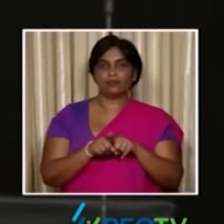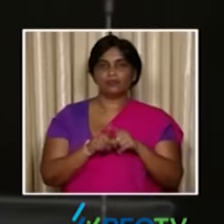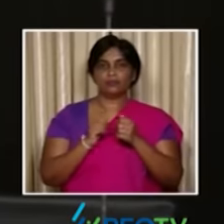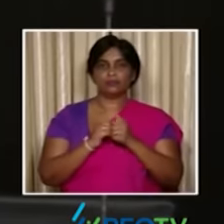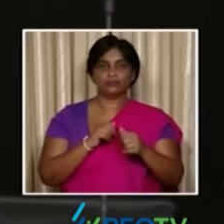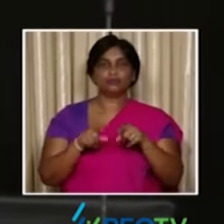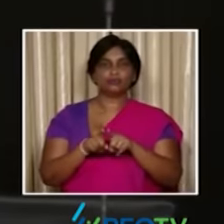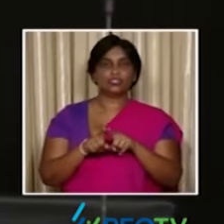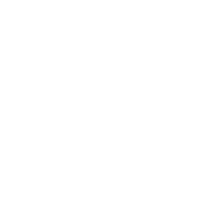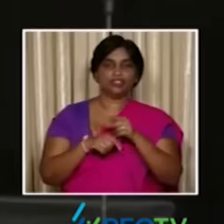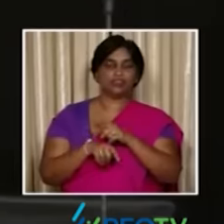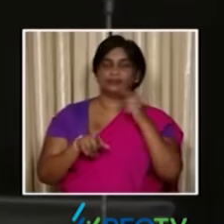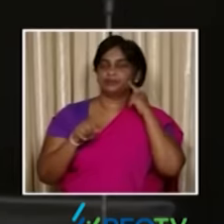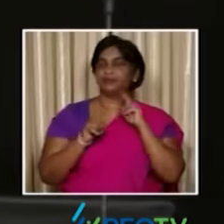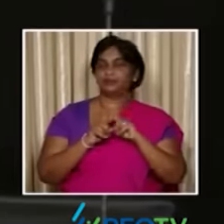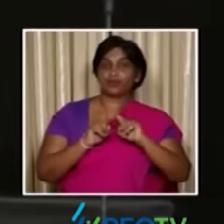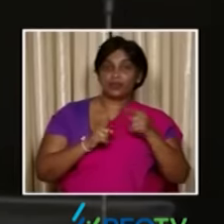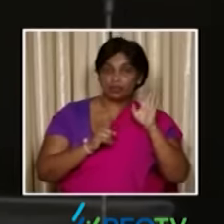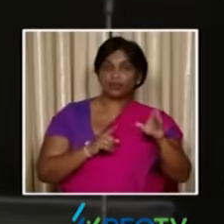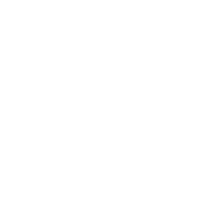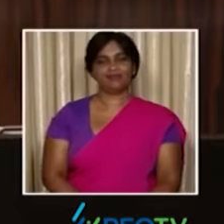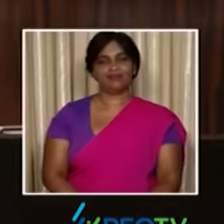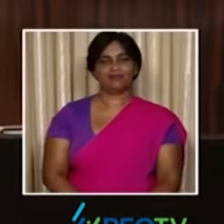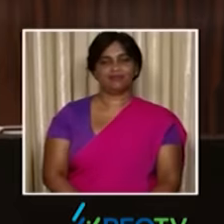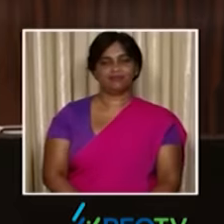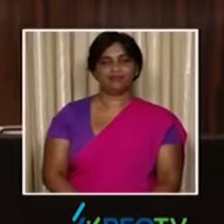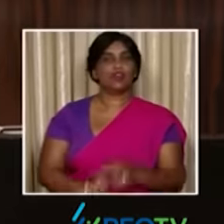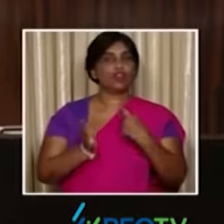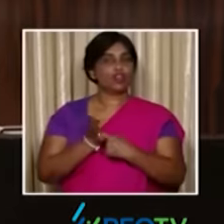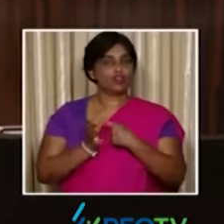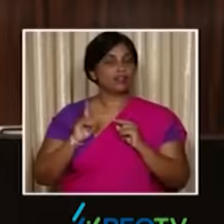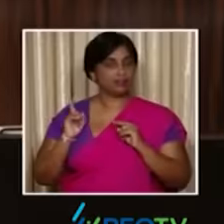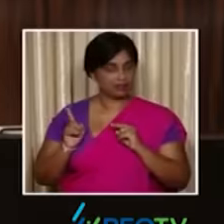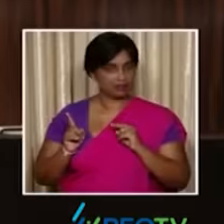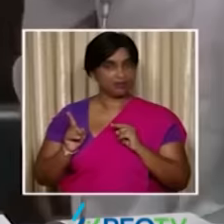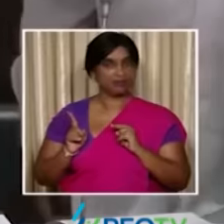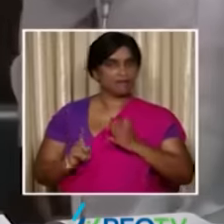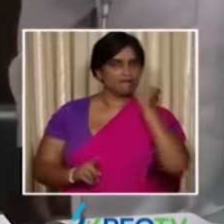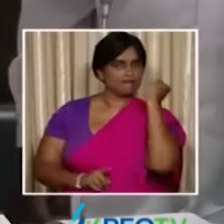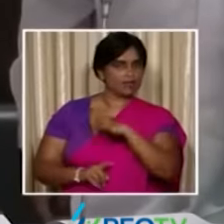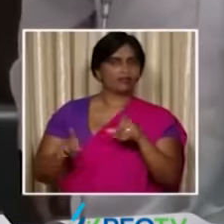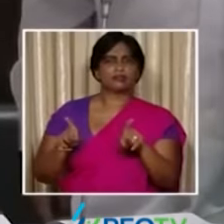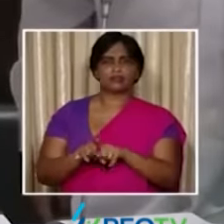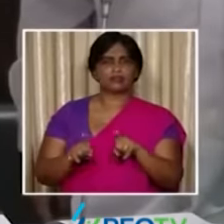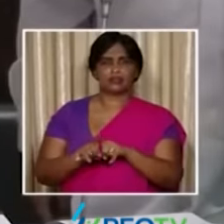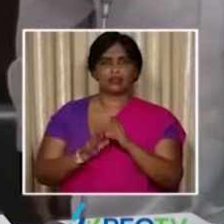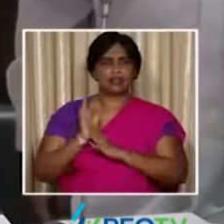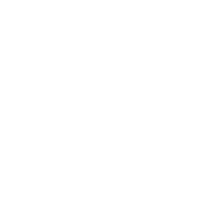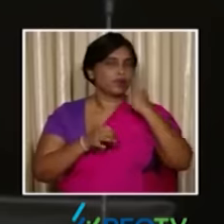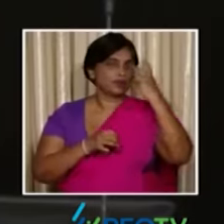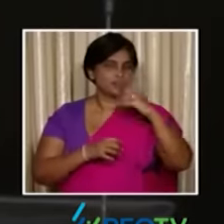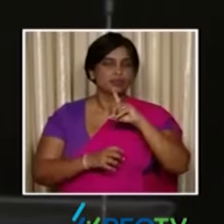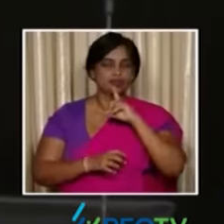එයාව සතුටු කරන්න කවුරු හරි වෙන විදියකට කවුරු හරි ඉන්නවා නම් ඒක කරගන්න පුළුවන්. රෝහිණි කවිරත්න බැතිනියට අපහාස වන ආකාරයෙන් මේ මන්ත්‍රීතුමා කතා